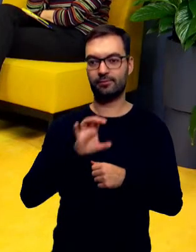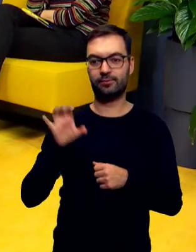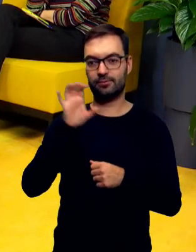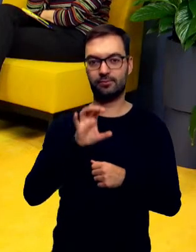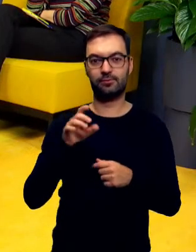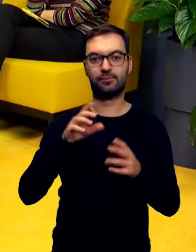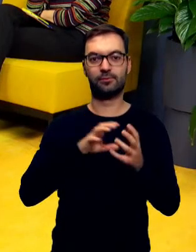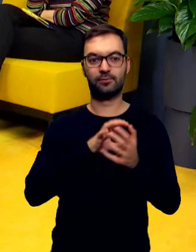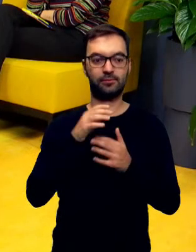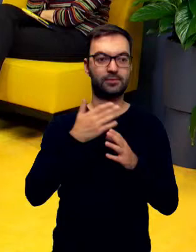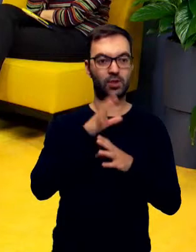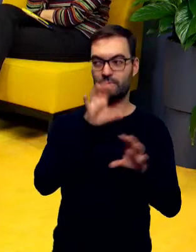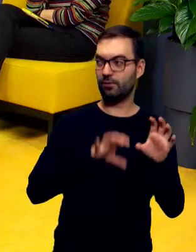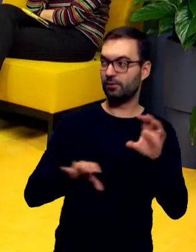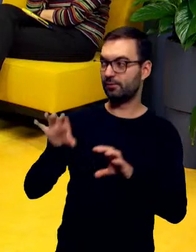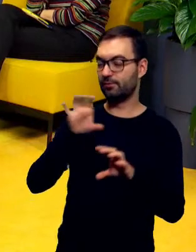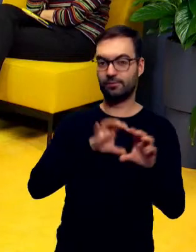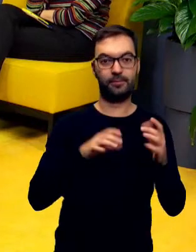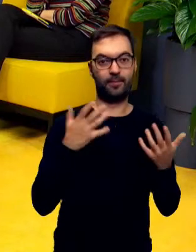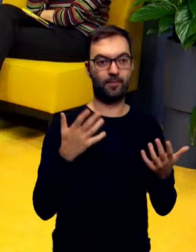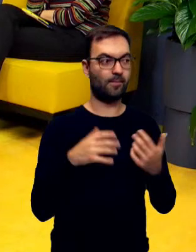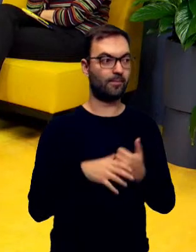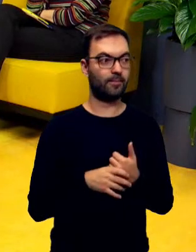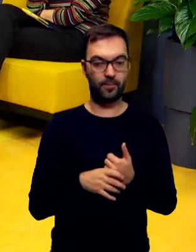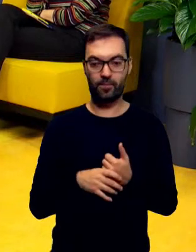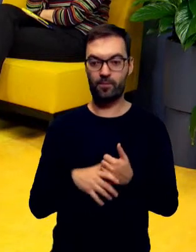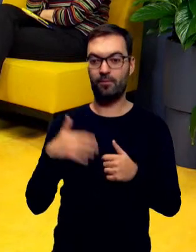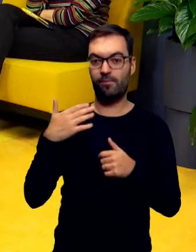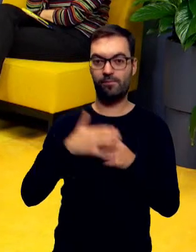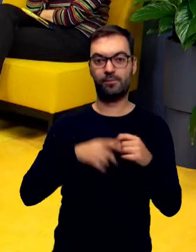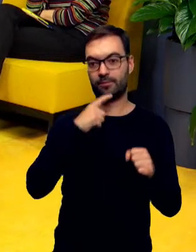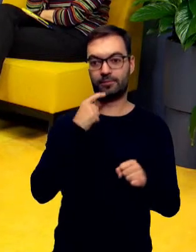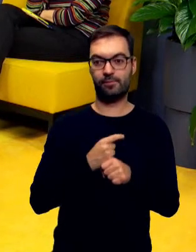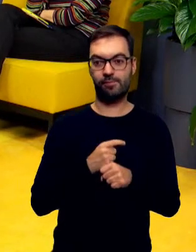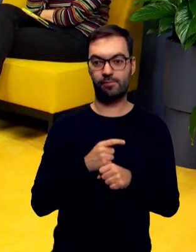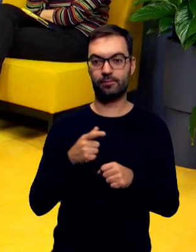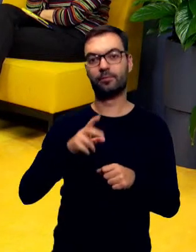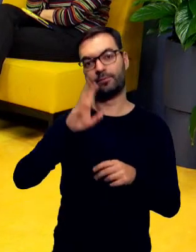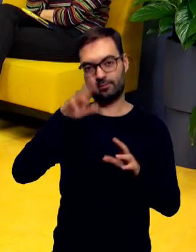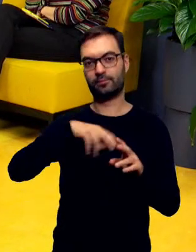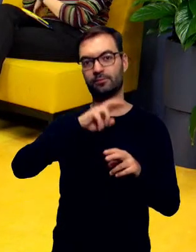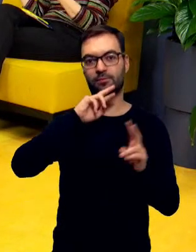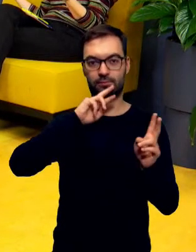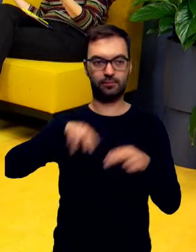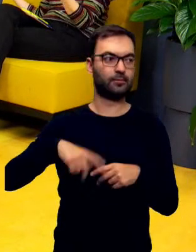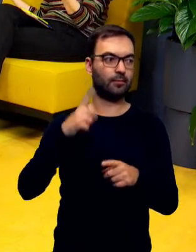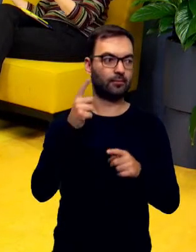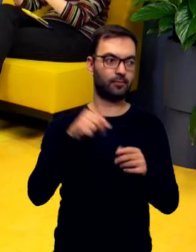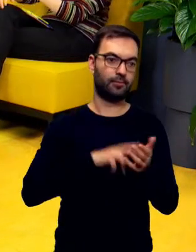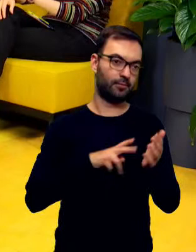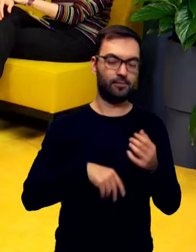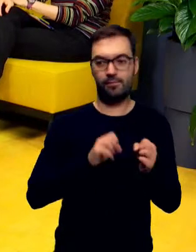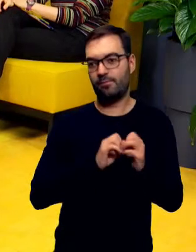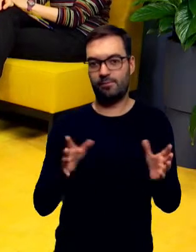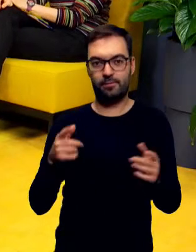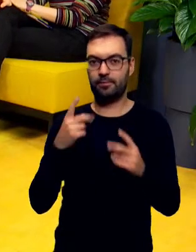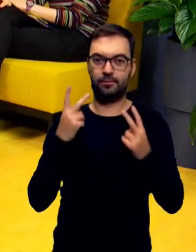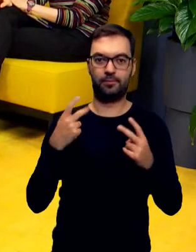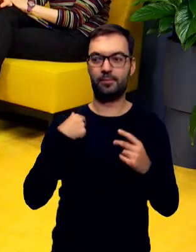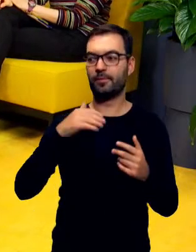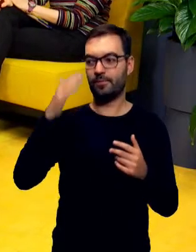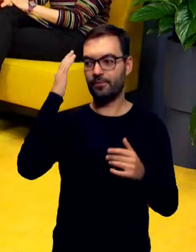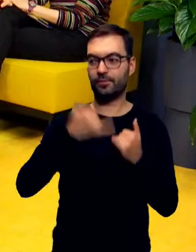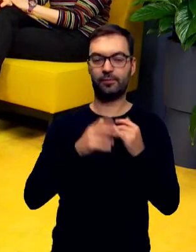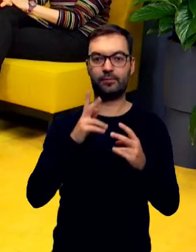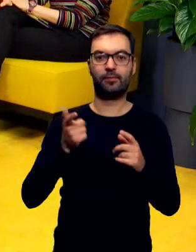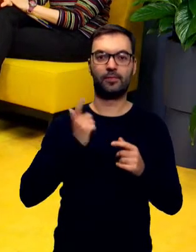obserwujemy tą rzeczywistość wokół i no cóż, no, w którymś momencie podejmujemy decyzję, że jednak schodzimy. Czasami trzeba zrezygnować. No tak, no to jest kluczowe. Ja wiem, że